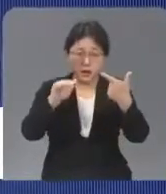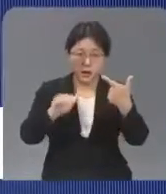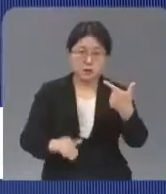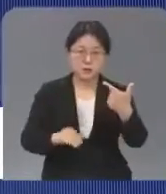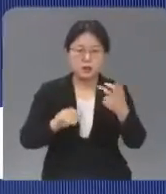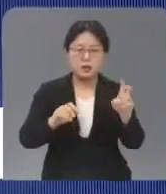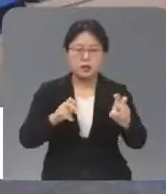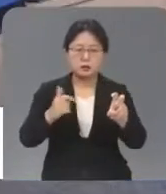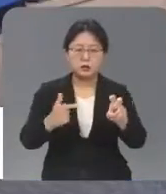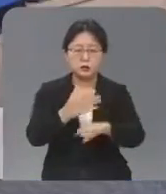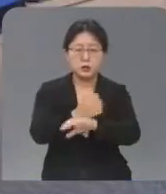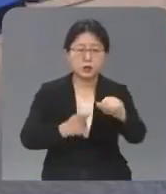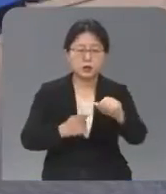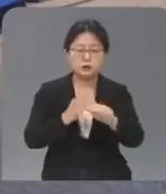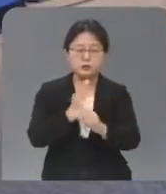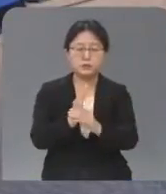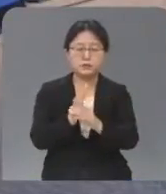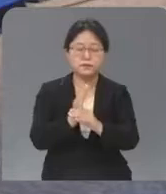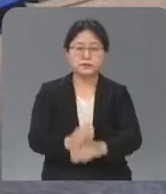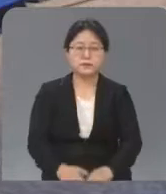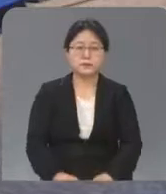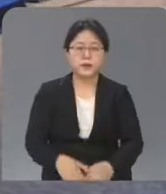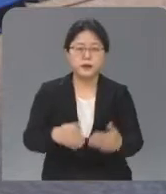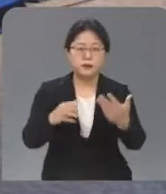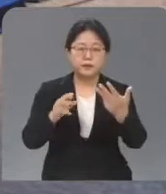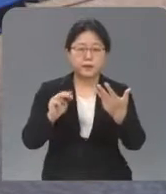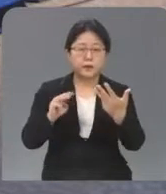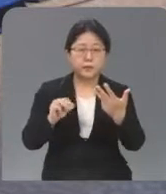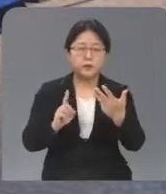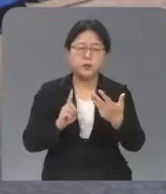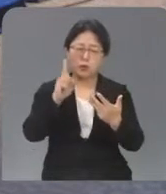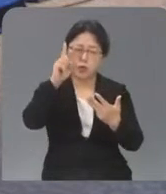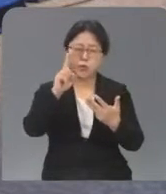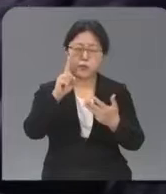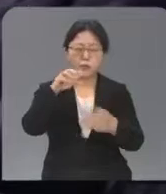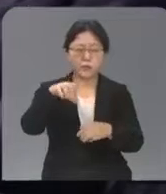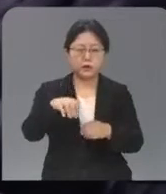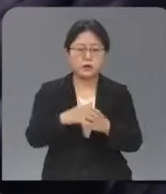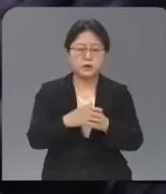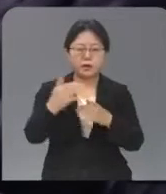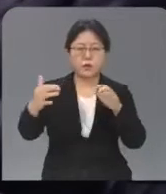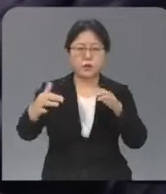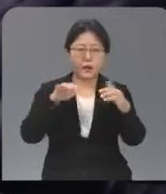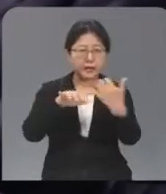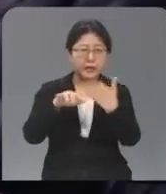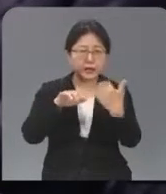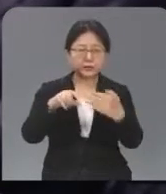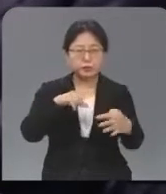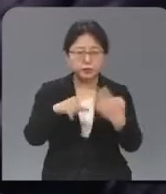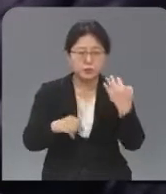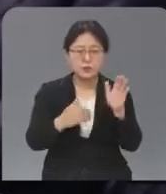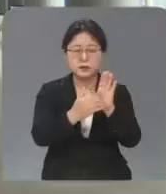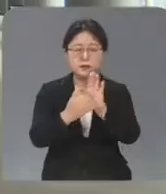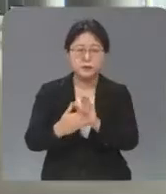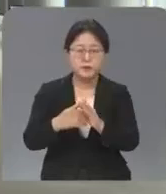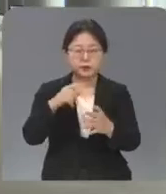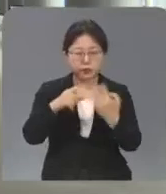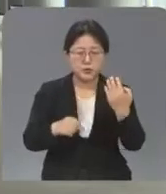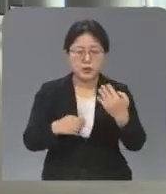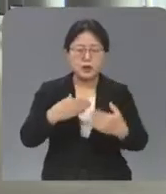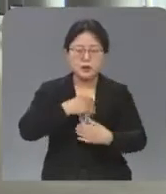채용과 자격시험 대관은 올해 같은 기간 3배 넘게 늘었습니다. 학술 행사 역시 지난해 상반기 2건에서